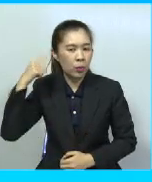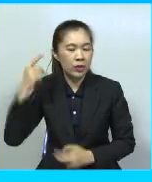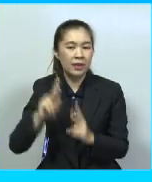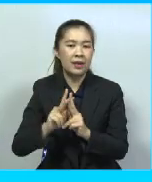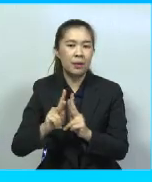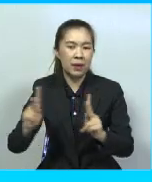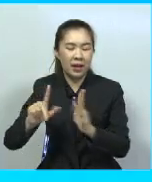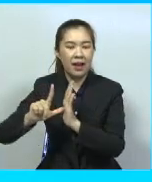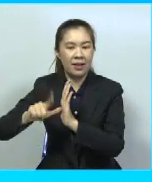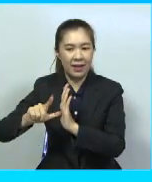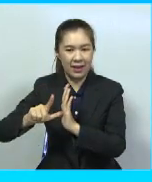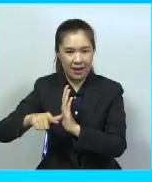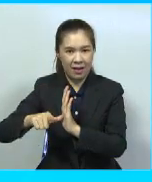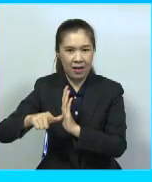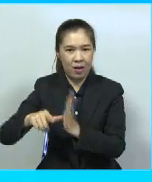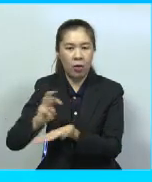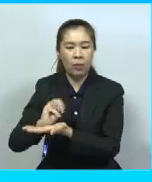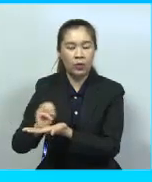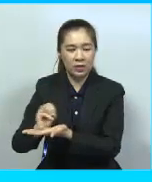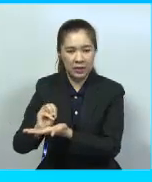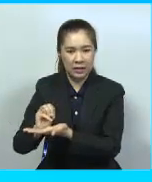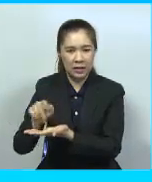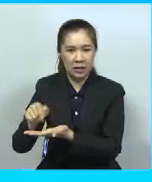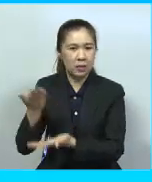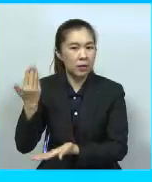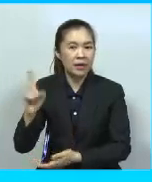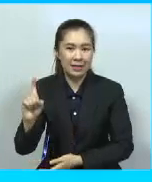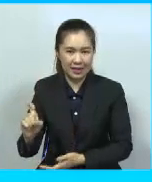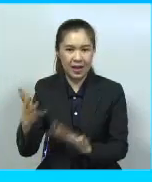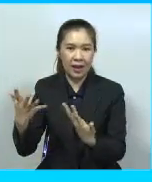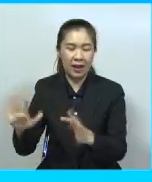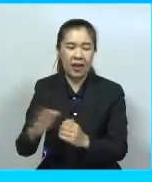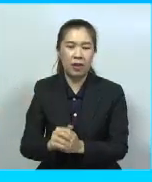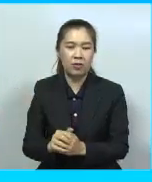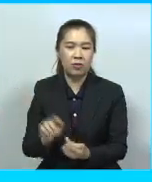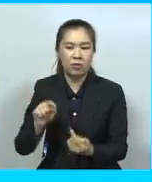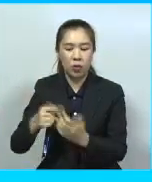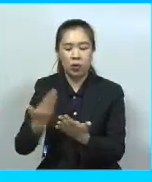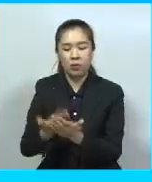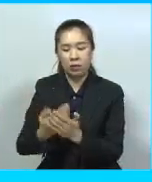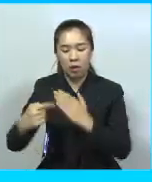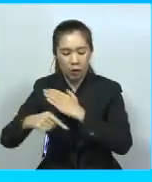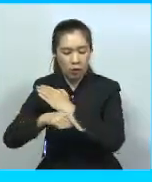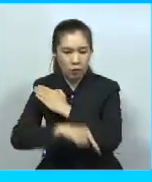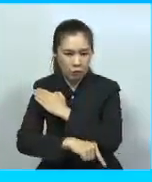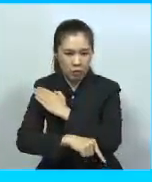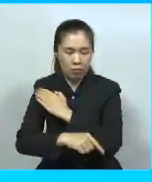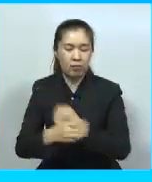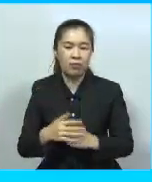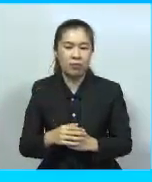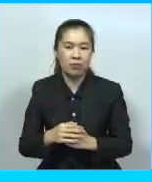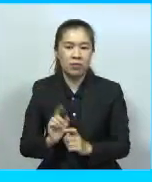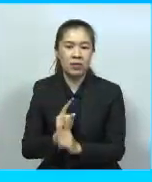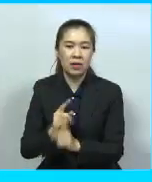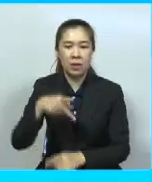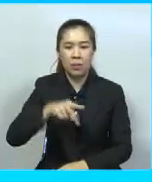รรมการและเลขาธิการเลขานุการมูลนิธิซึ่งเสียชีวิตไปแล้วในข้อหาสมคบกันฟอกเงินและร่วมกันฟอกเงินต